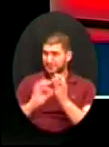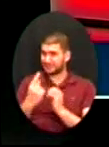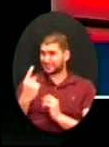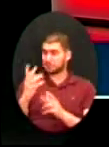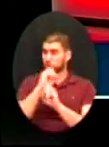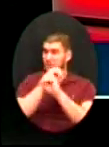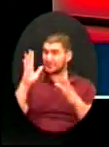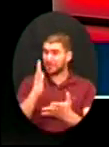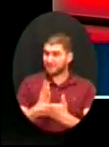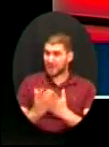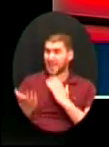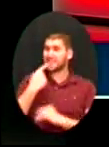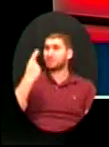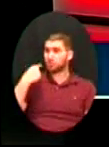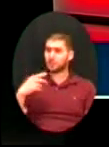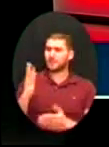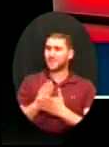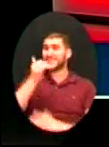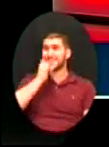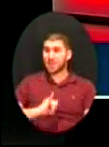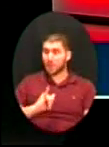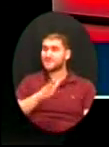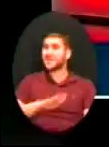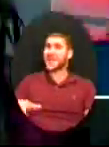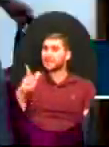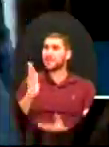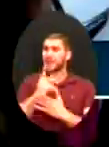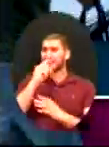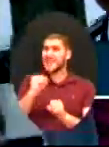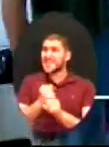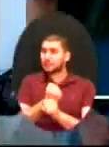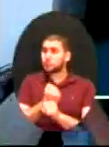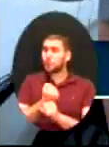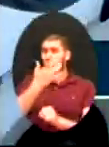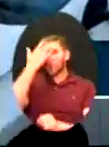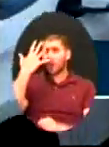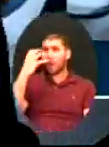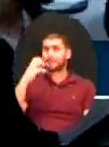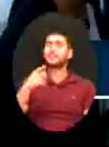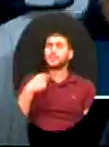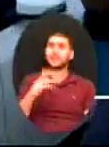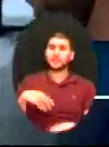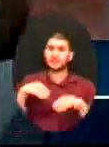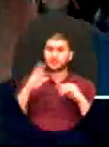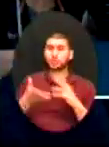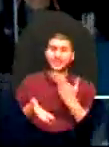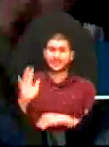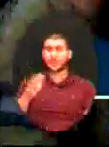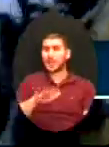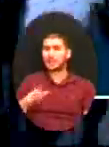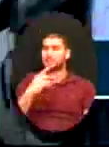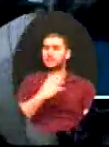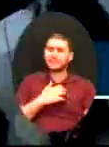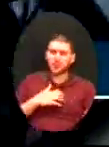לפי מה שהתפרסם, לפני שנה הוציאה טיול, והילדים שם התייבשו. אגב, לזה אני מסכימה איתך שיש פציעות של ילדים כמעט כל